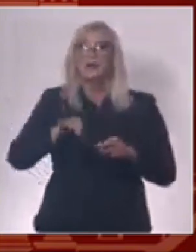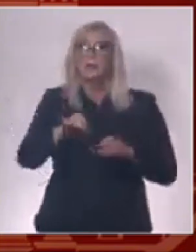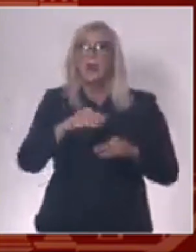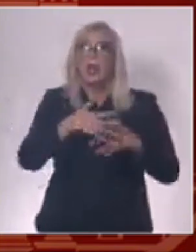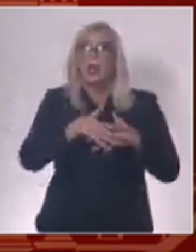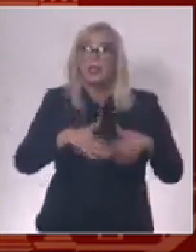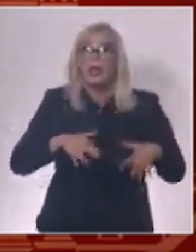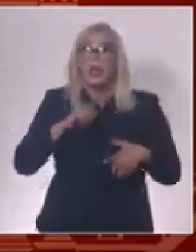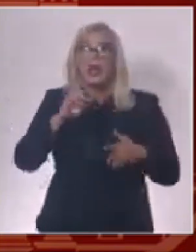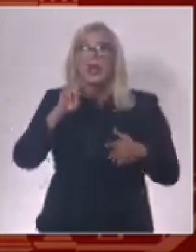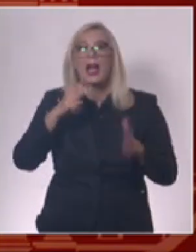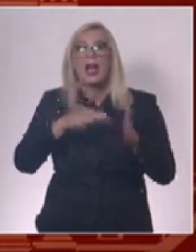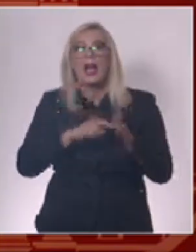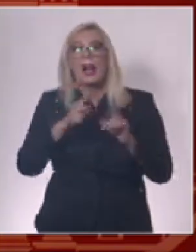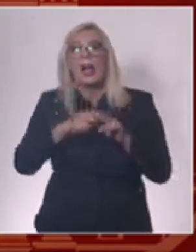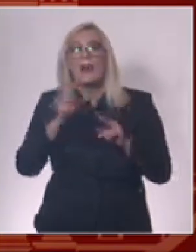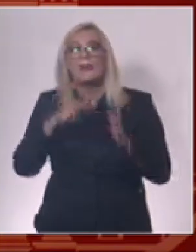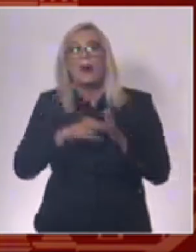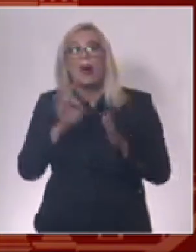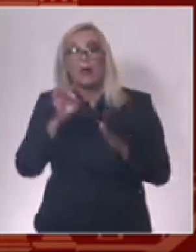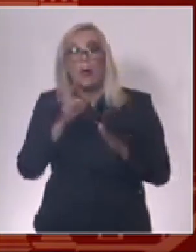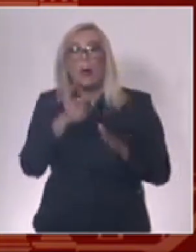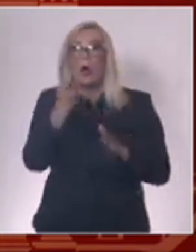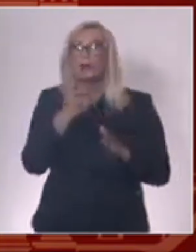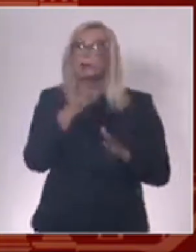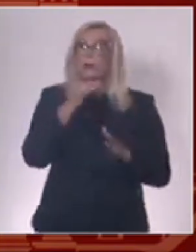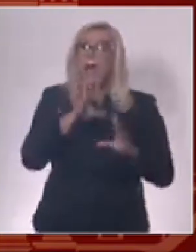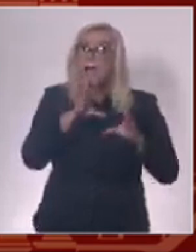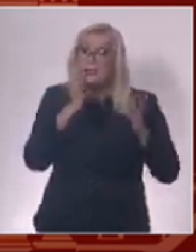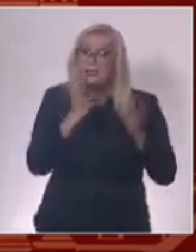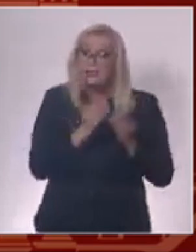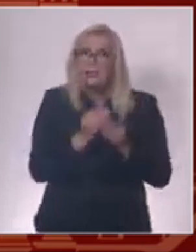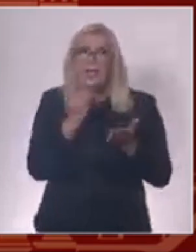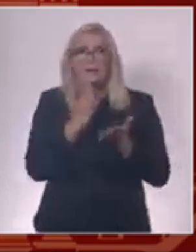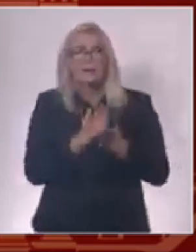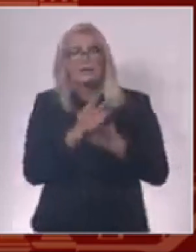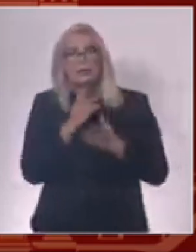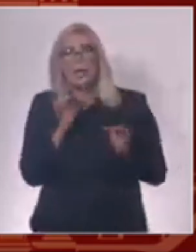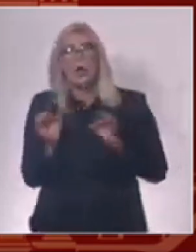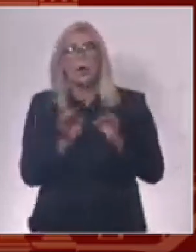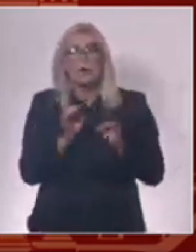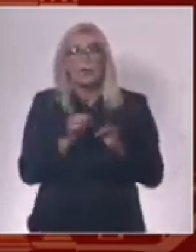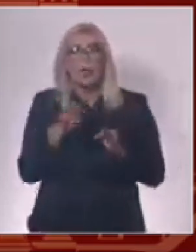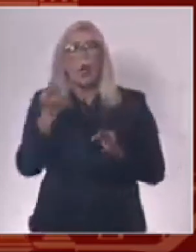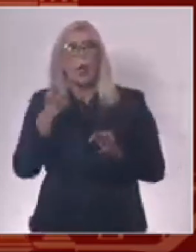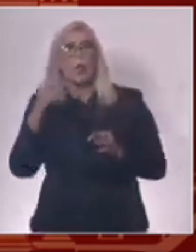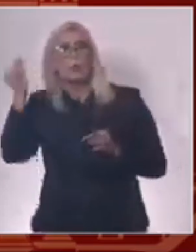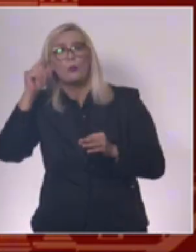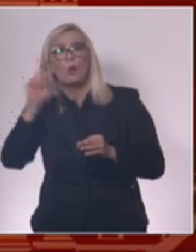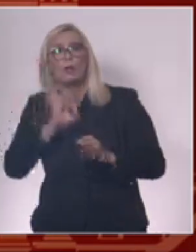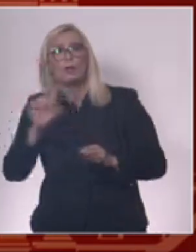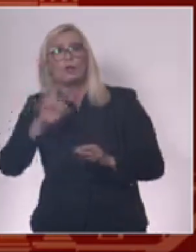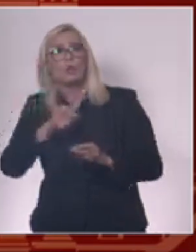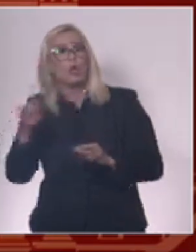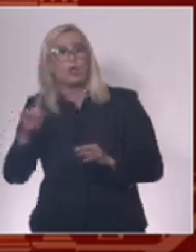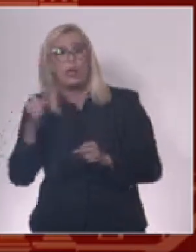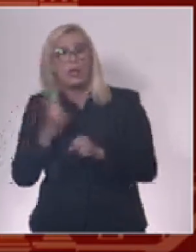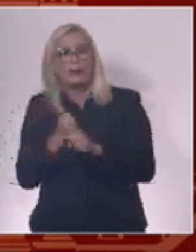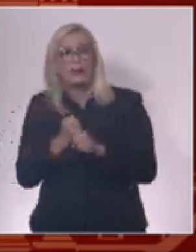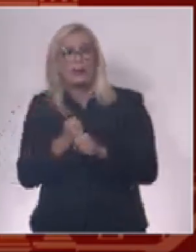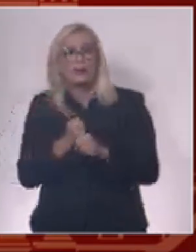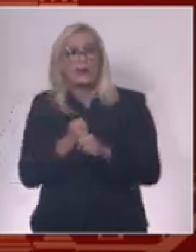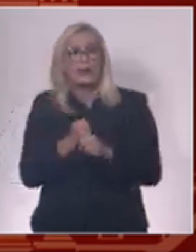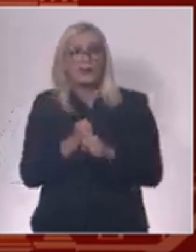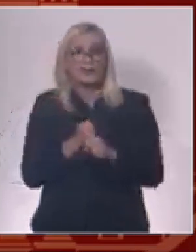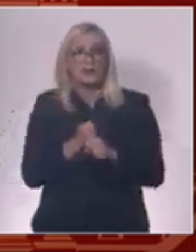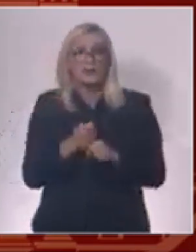премин Клепало, кога од македонска страна се беше завршено и патот и граничниот премин и се од бугарска страна не беше ништо завршено, и ќе ве